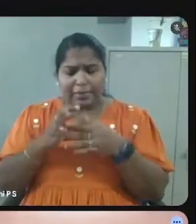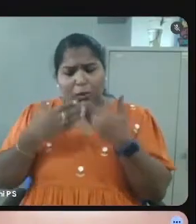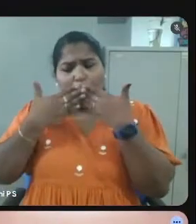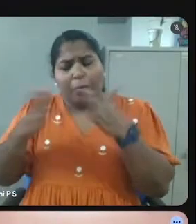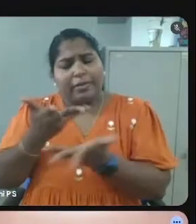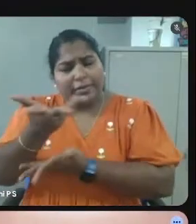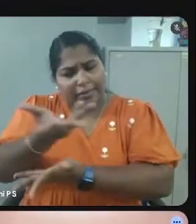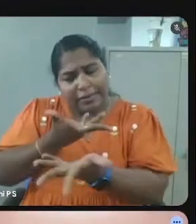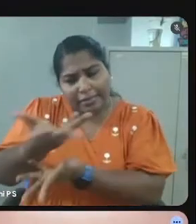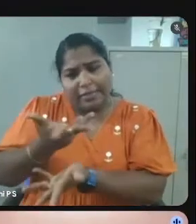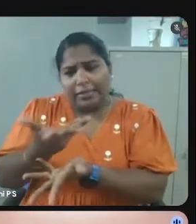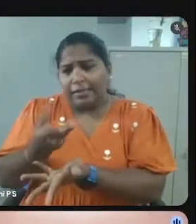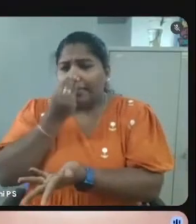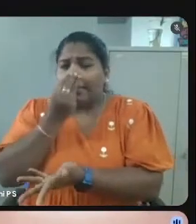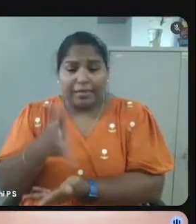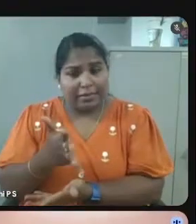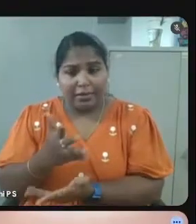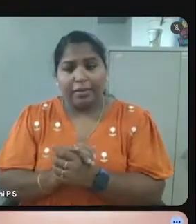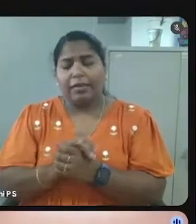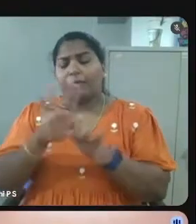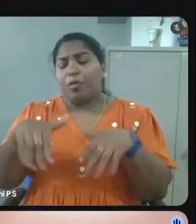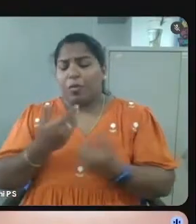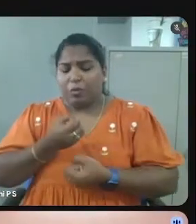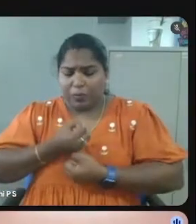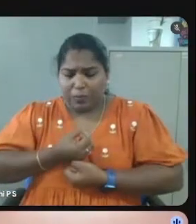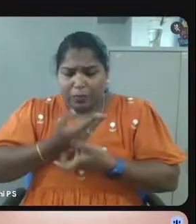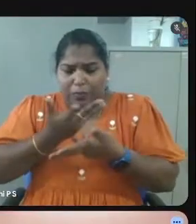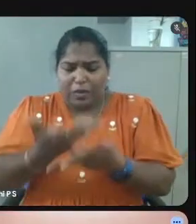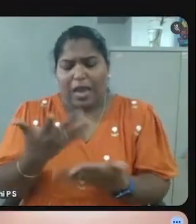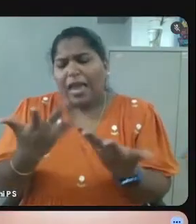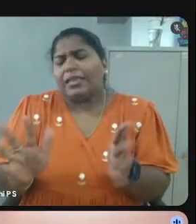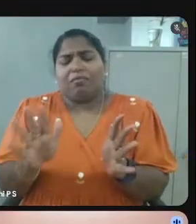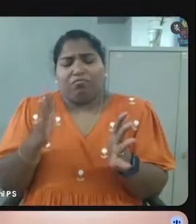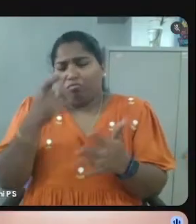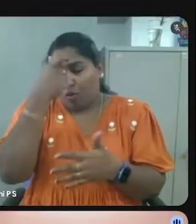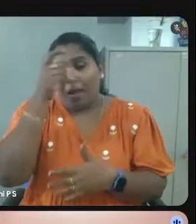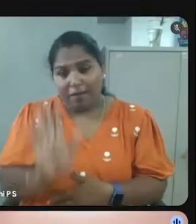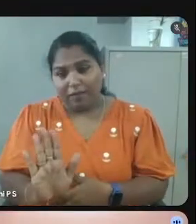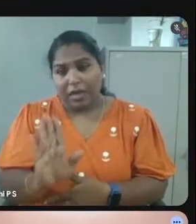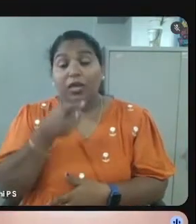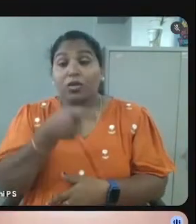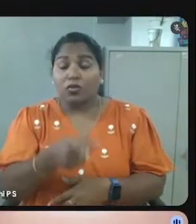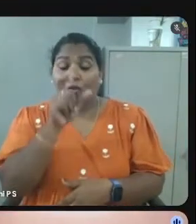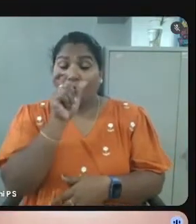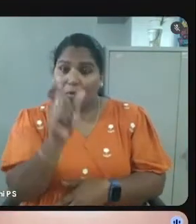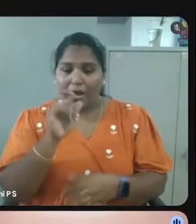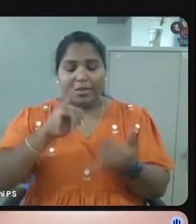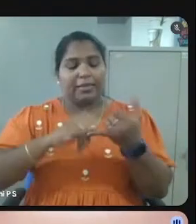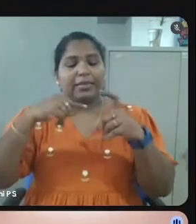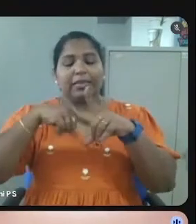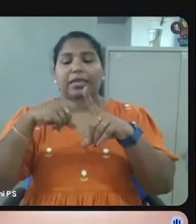ബുദ്ധിമുട്ടുണ്ടായിരിക്കും. എന്തൊക്കെ പറയാനോ എങ്കിൽ ഒരു പ്രശ്നം ഉണ്ടായിരിക്കും. അപ്പൊ സെക്ഷുവാലിറ്റിയും കുറച്ച്